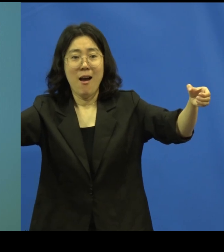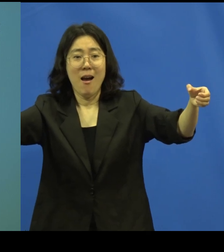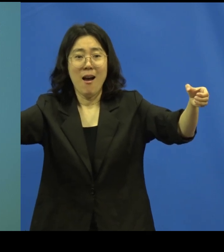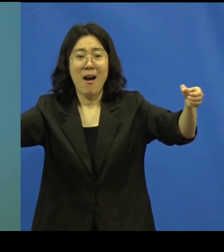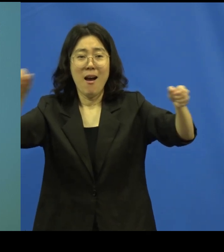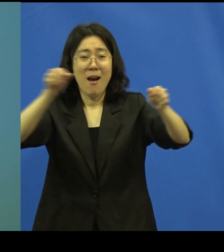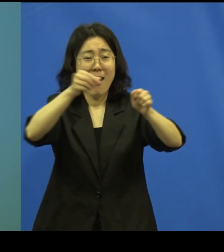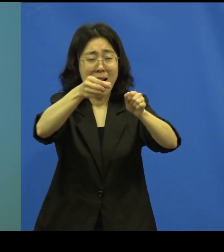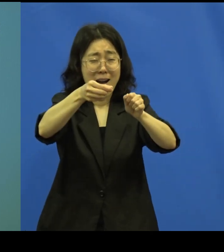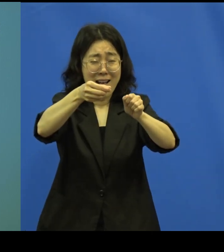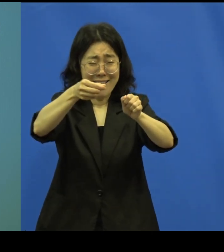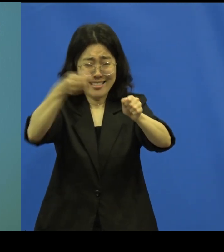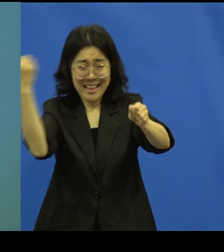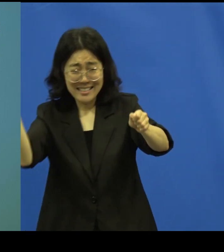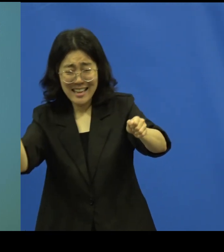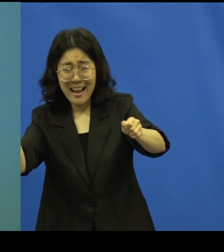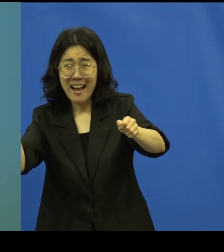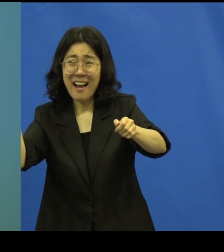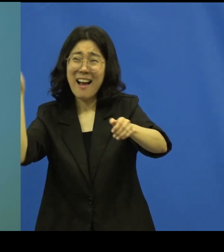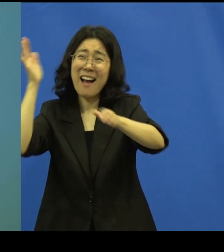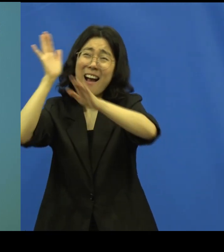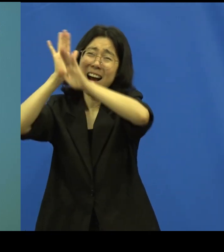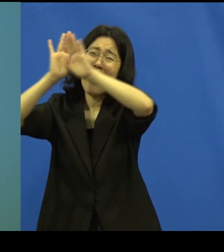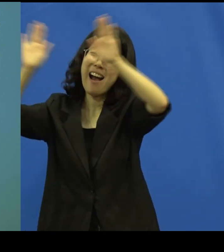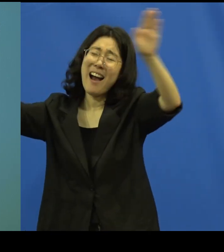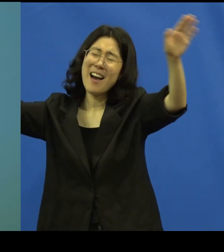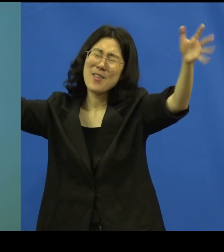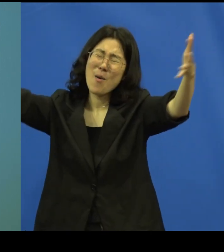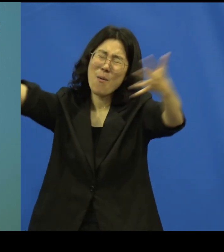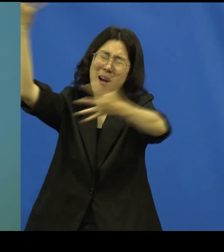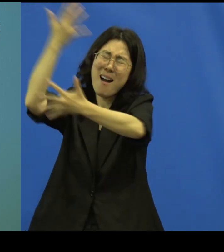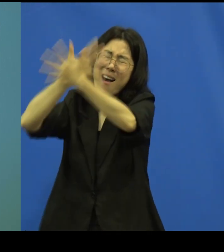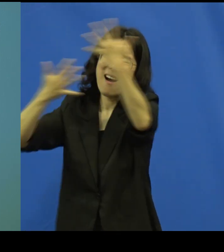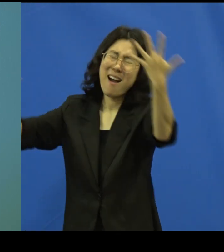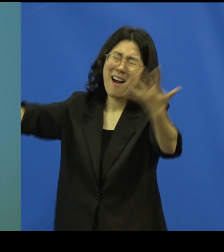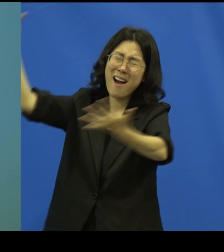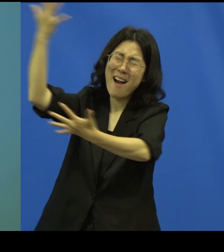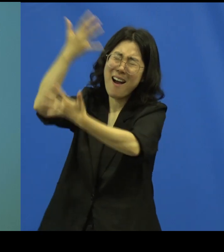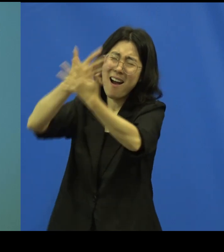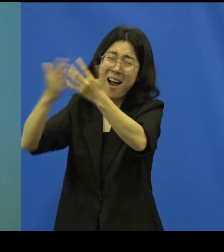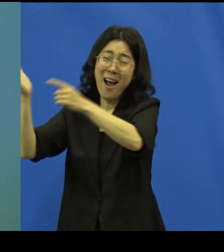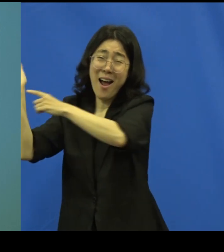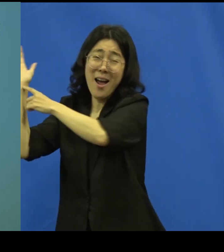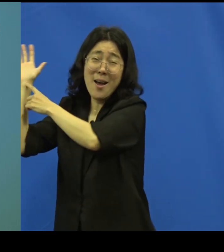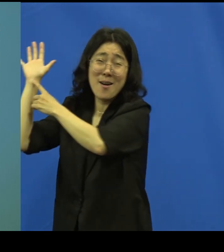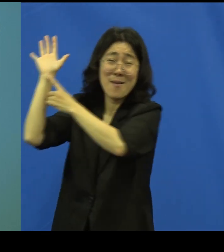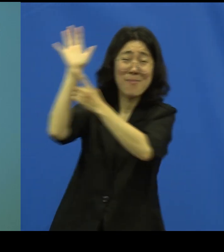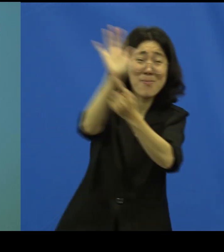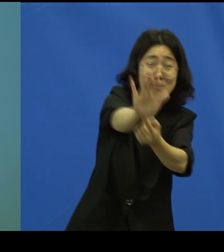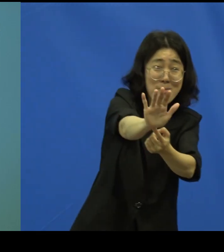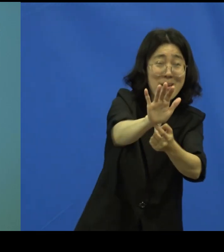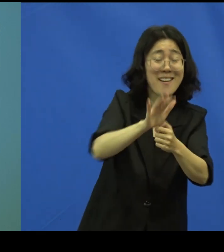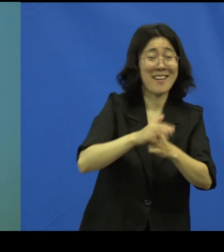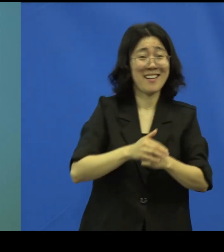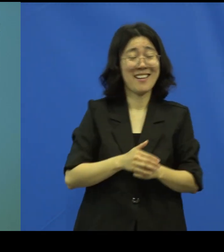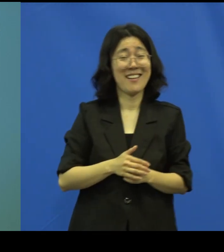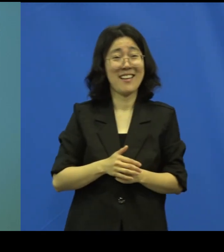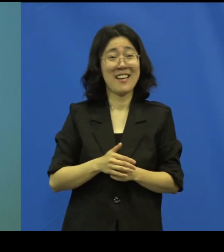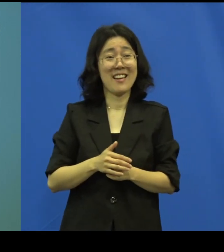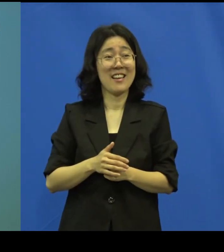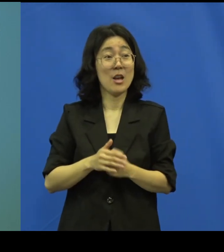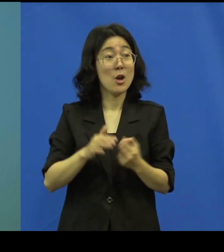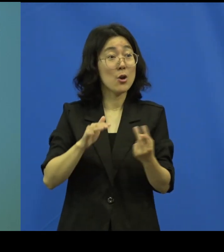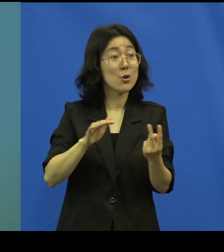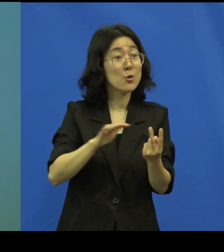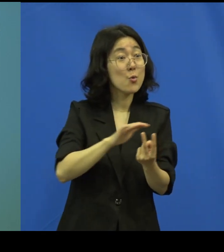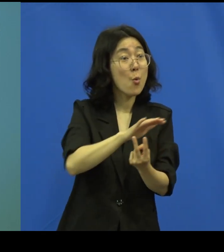인을 떼자 하늘의 환상과 비밀이 막 쏟아져 나오는 거예요. 자, 요한이 두루마리를 보았다면